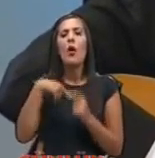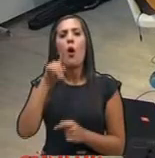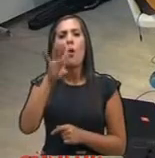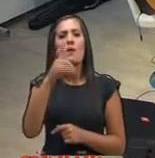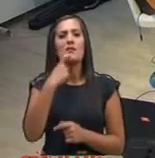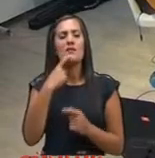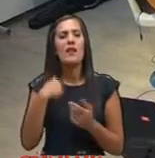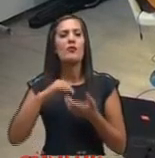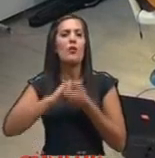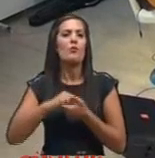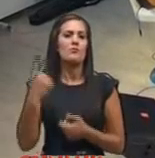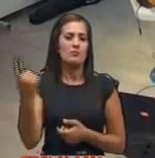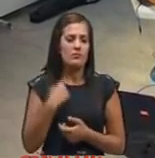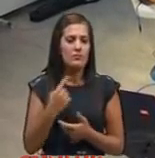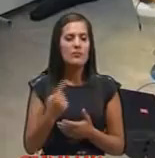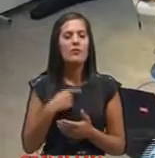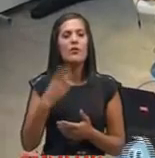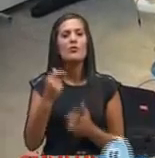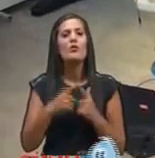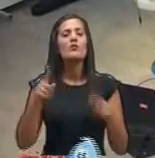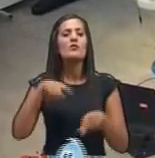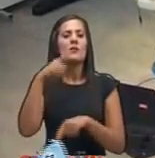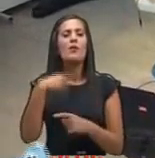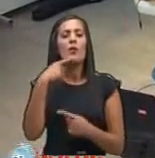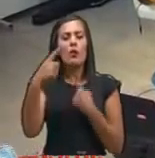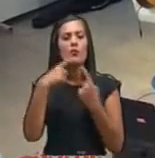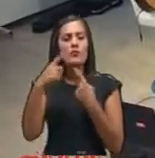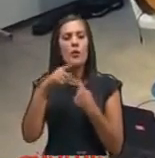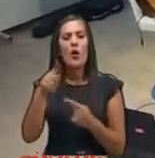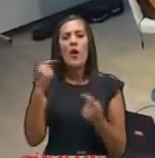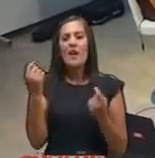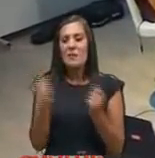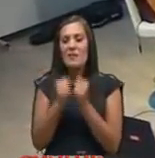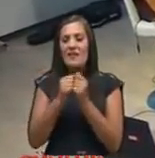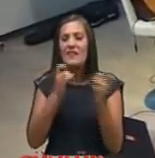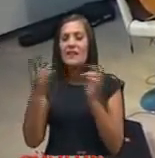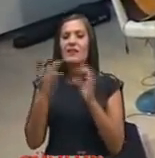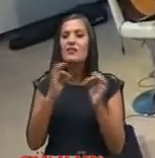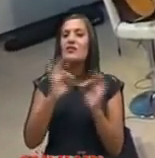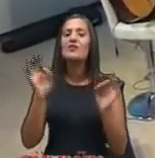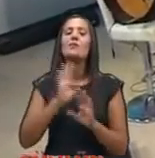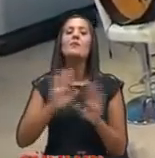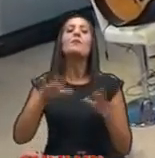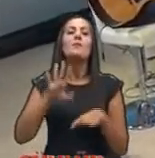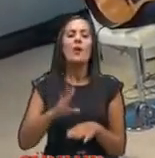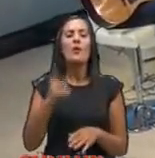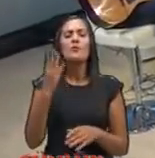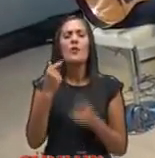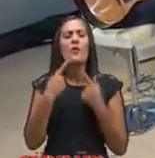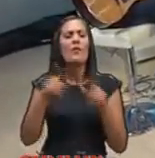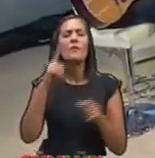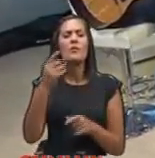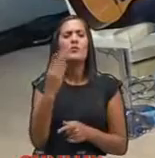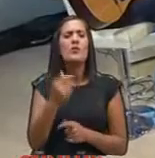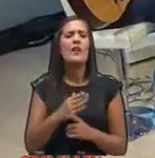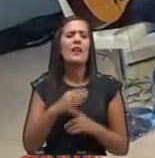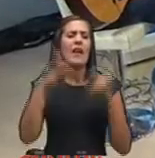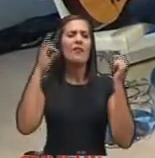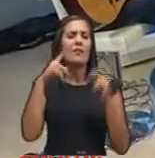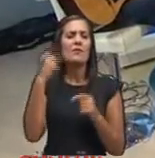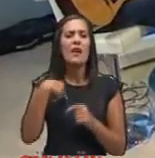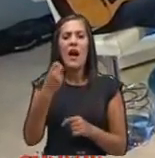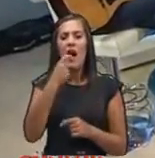Hani benim çok da fazla böyle yeni bir proje yapasım olmayan bir dönemde beni ikna etti böyle bir şeye. İyi böyle ki de bir etmiş. Şey Yani bir de şöyle aslında ikna etti de biraz manipülatif bir durum.